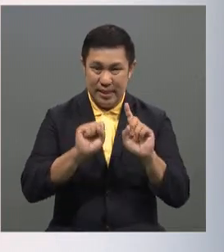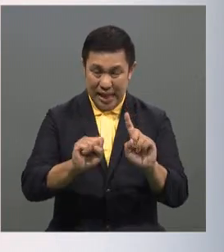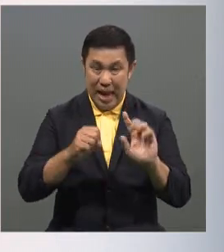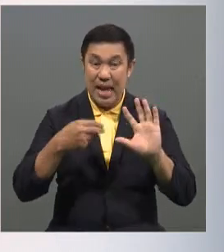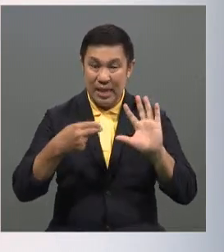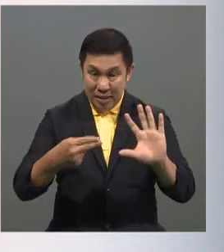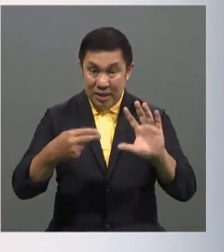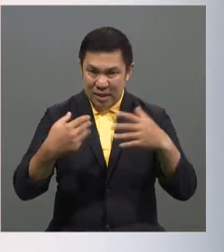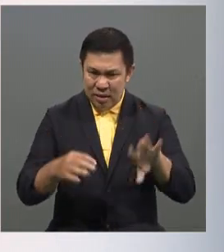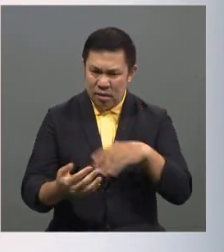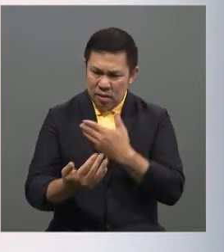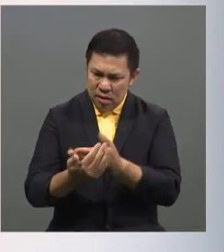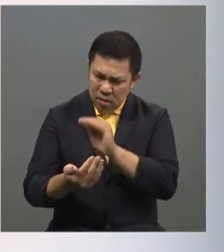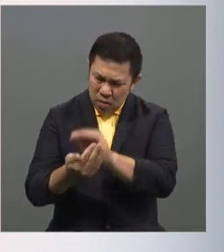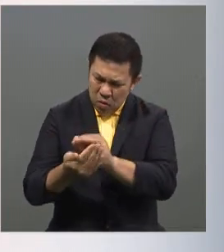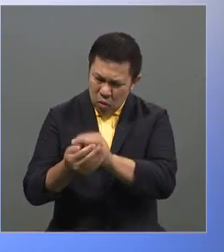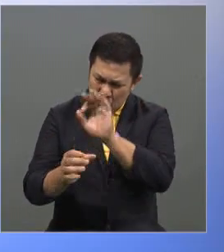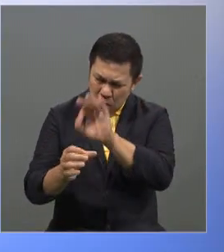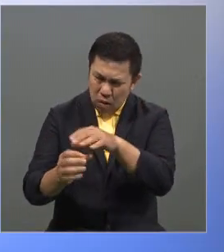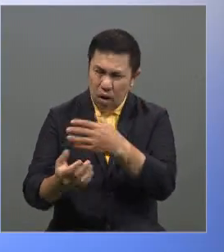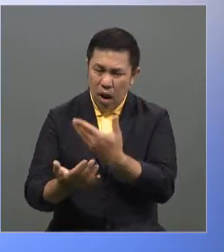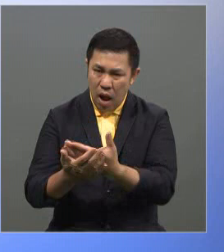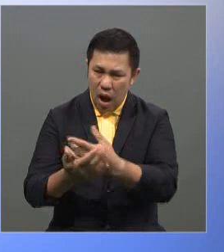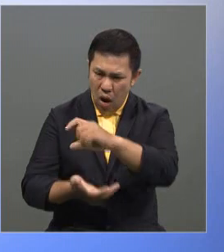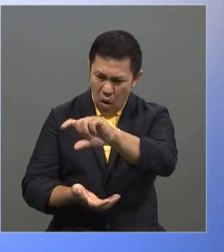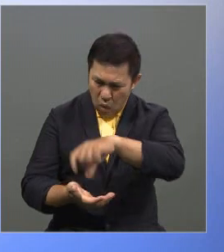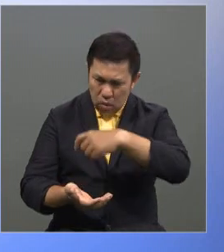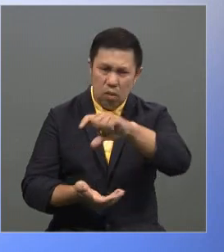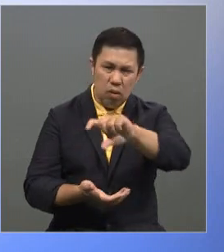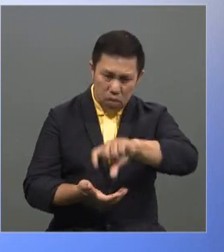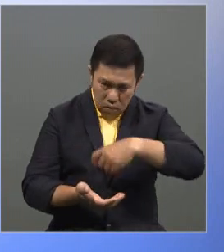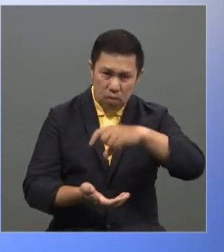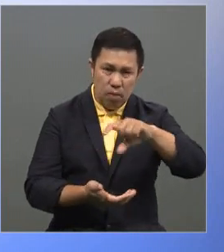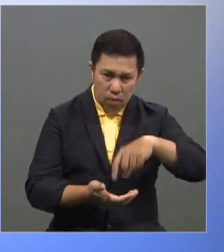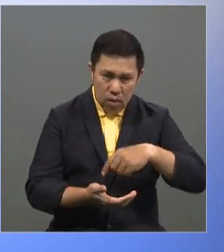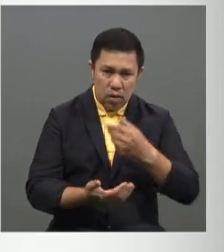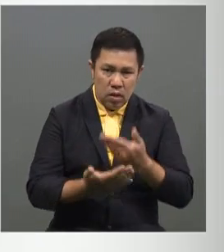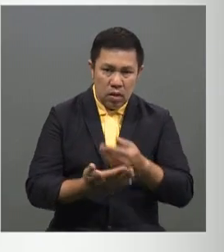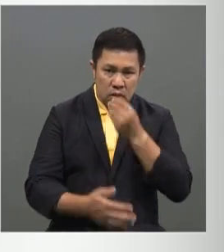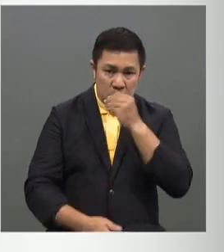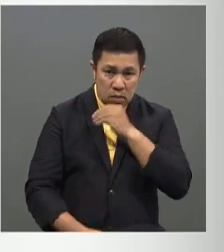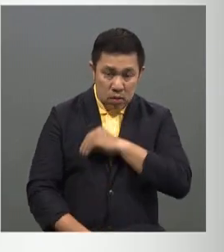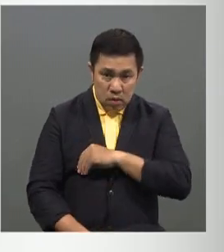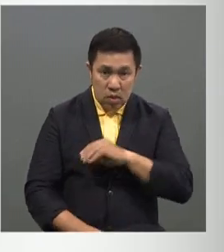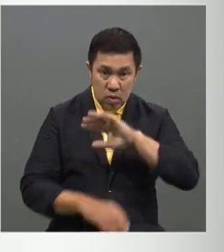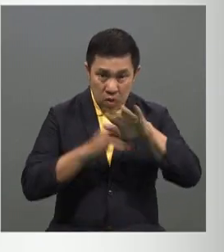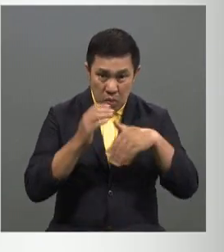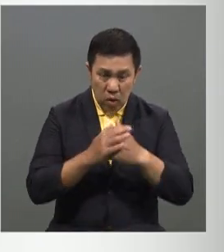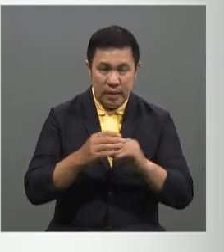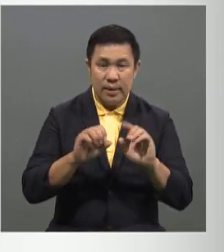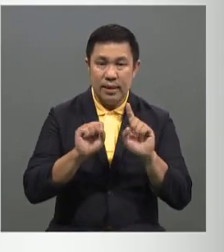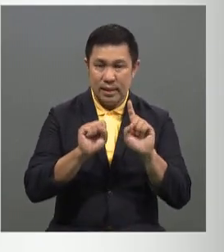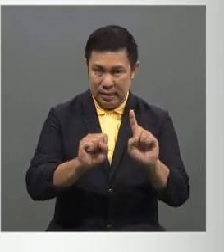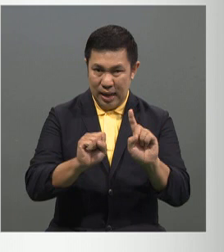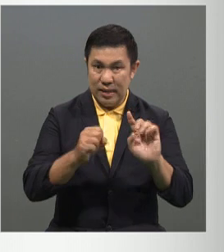ากนั้นเนี่ยพอออมไปปุ๊บทางเพจก็โอนเงินต้นกลับคืนมาพร้อมกับกำไรอีกรวมแล้วคือ 170,000